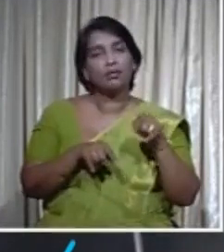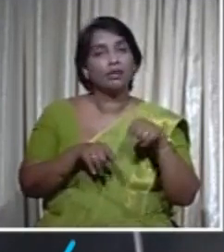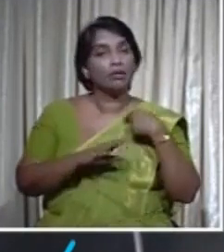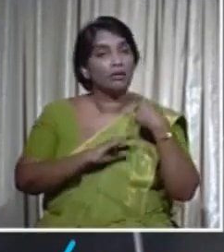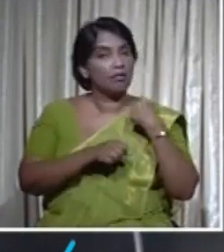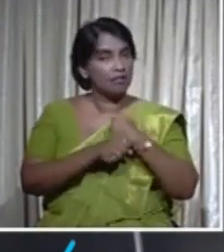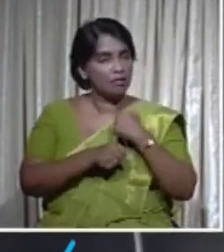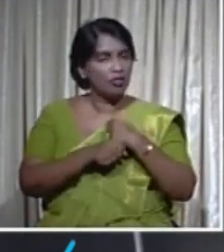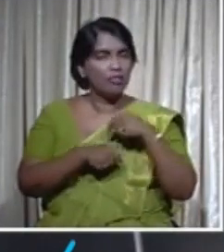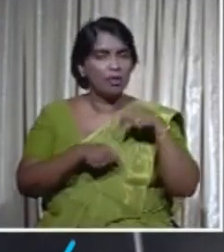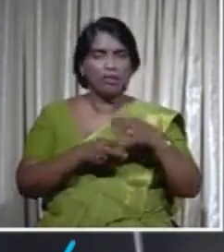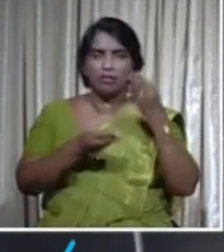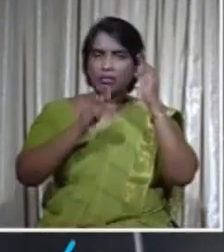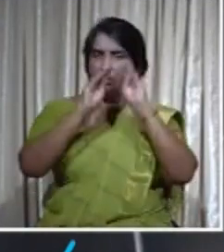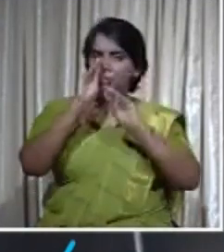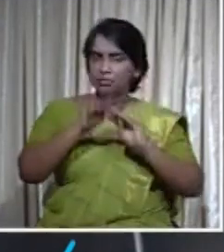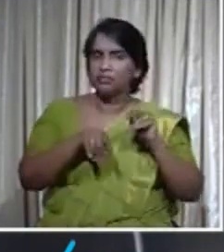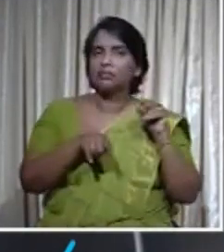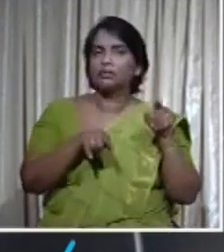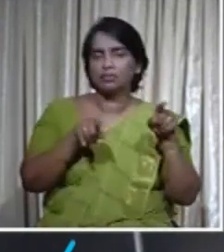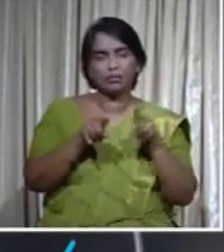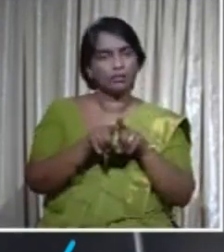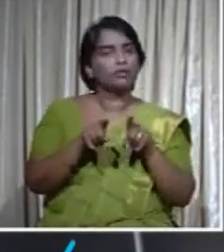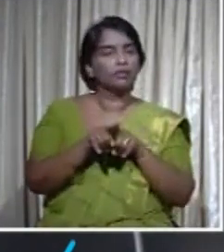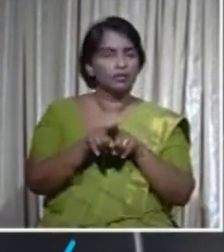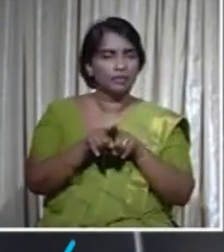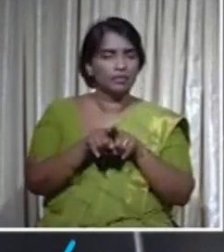திட்டத்திலே எந்த ஒரு